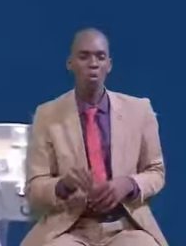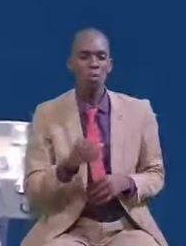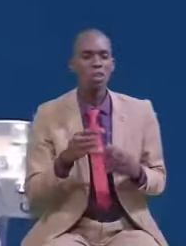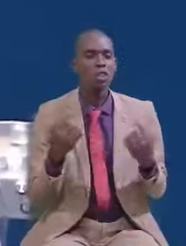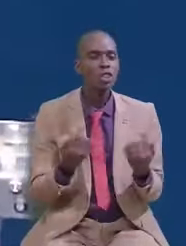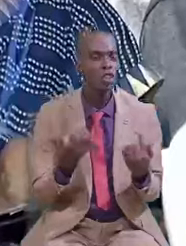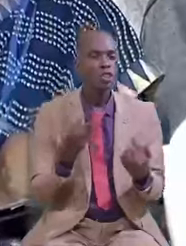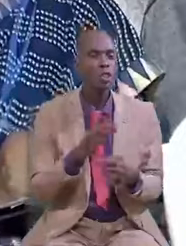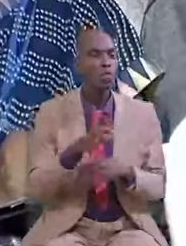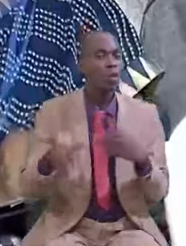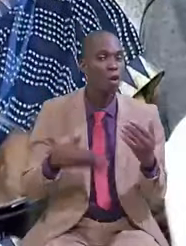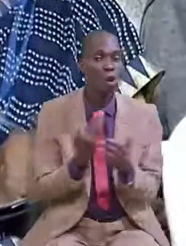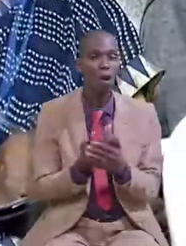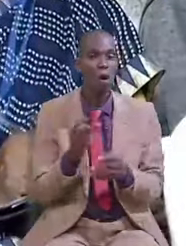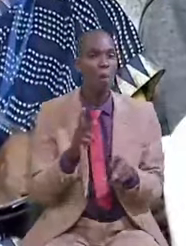hommes,